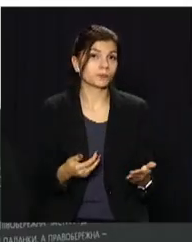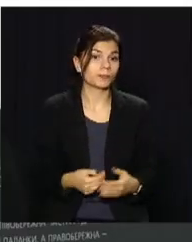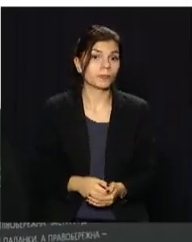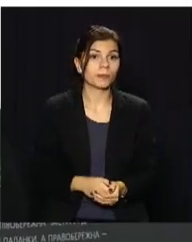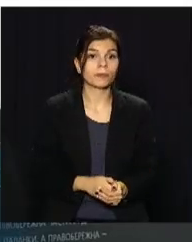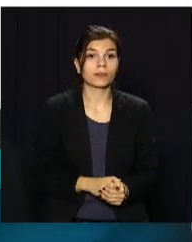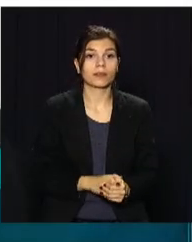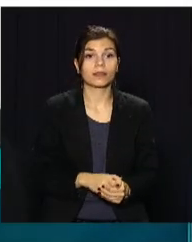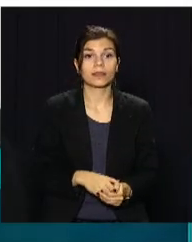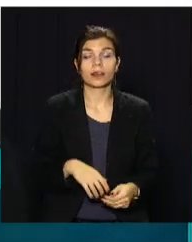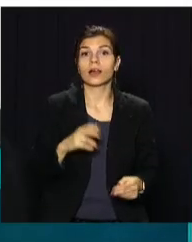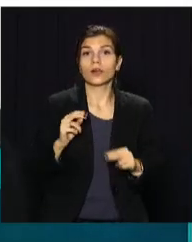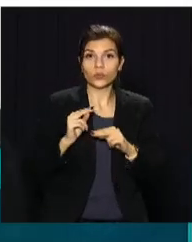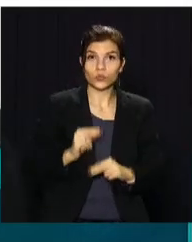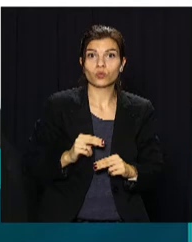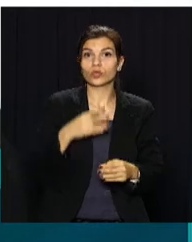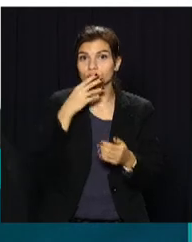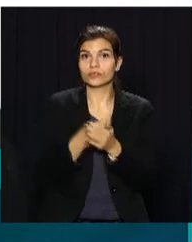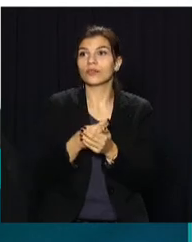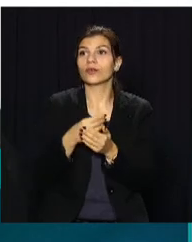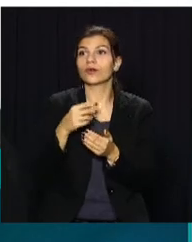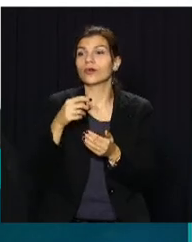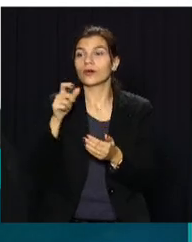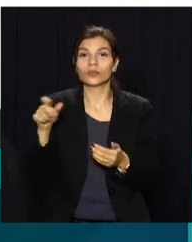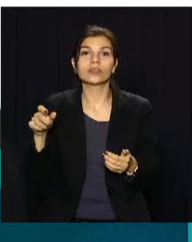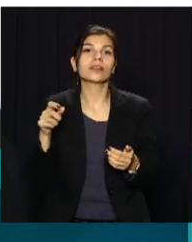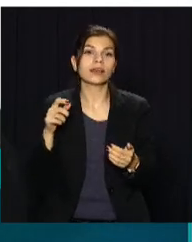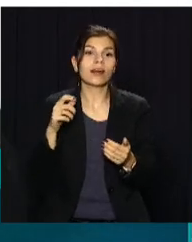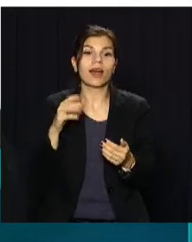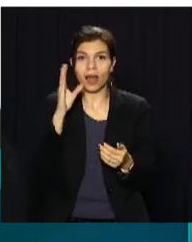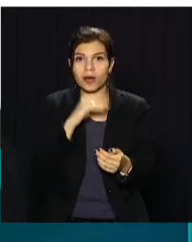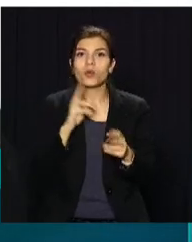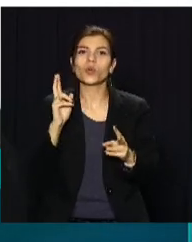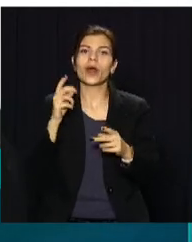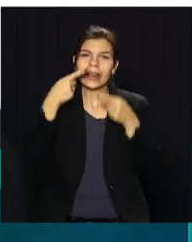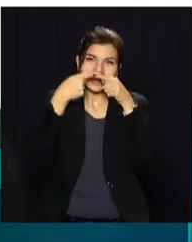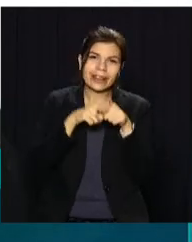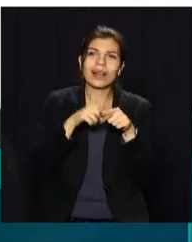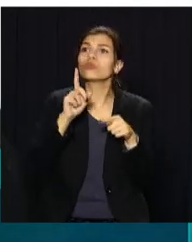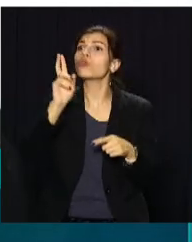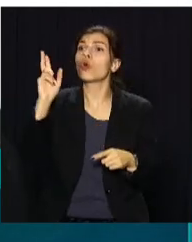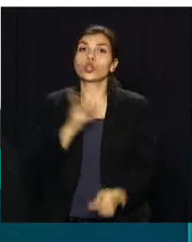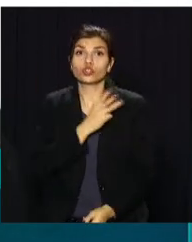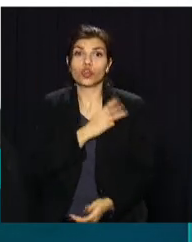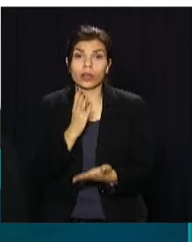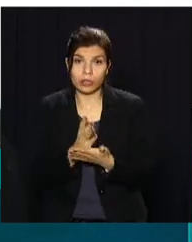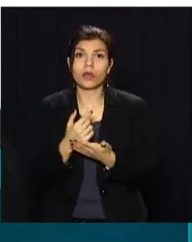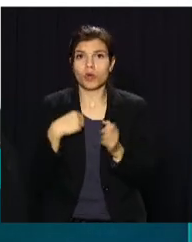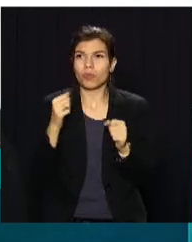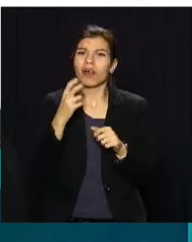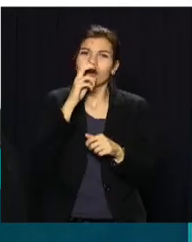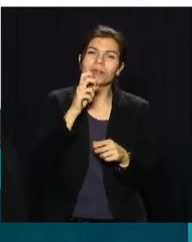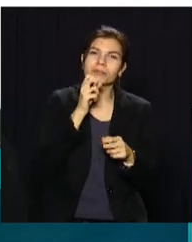Зусиллями всього міста ми знайдемо і техніку, і можливість перевезти, перенести,